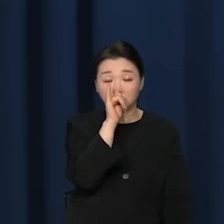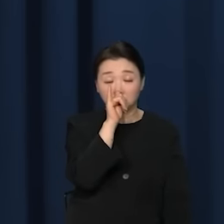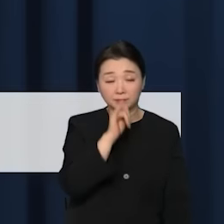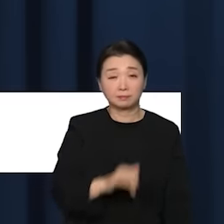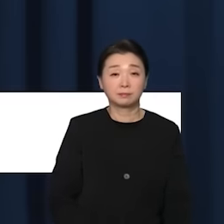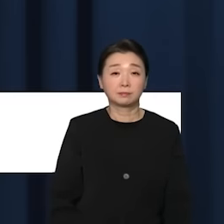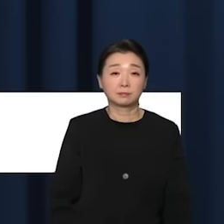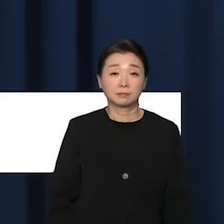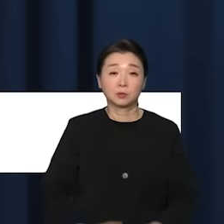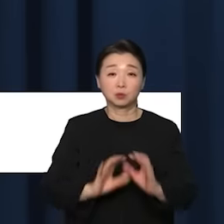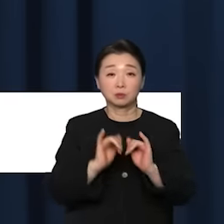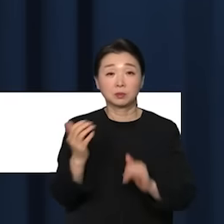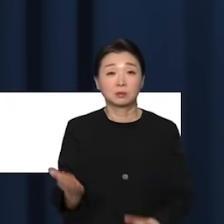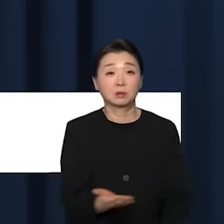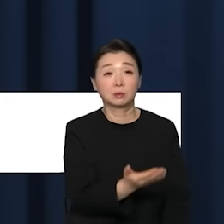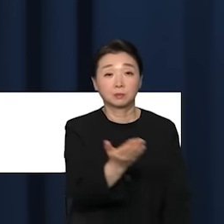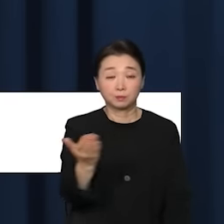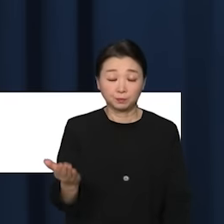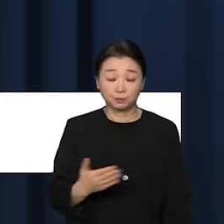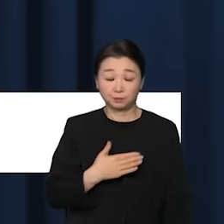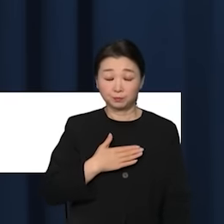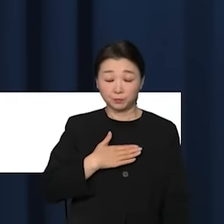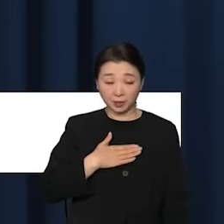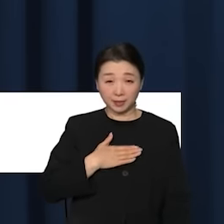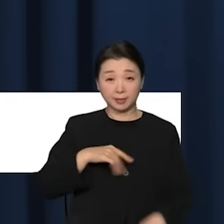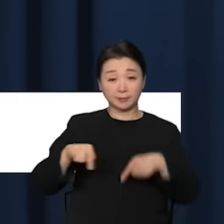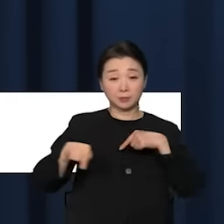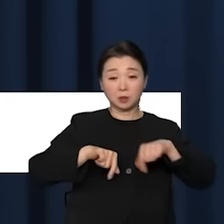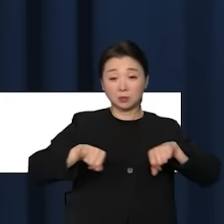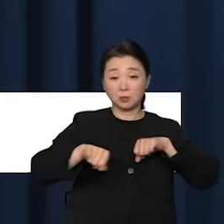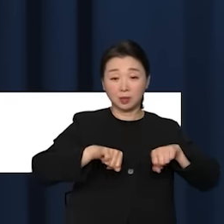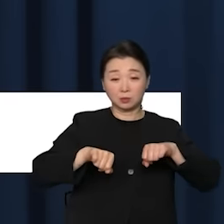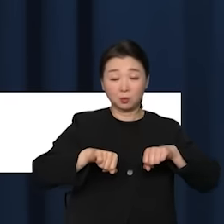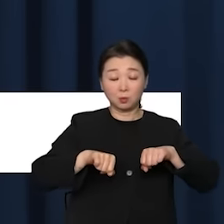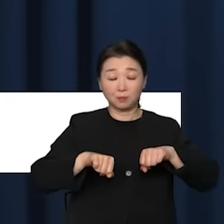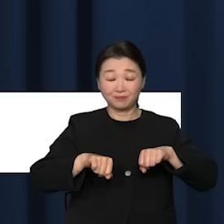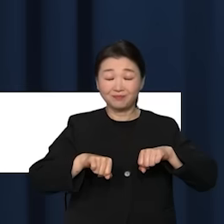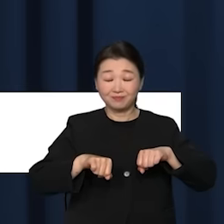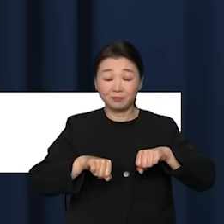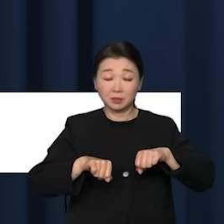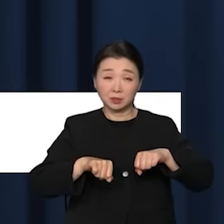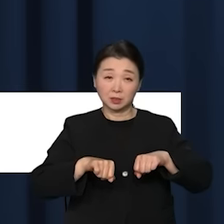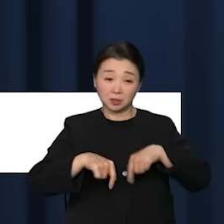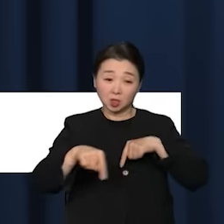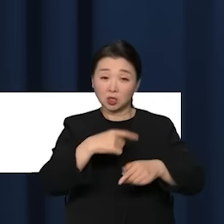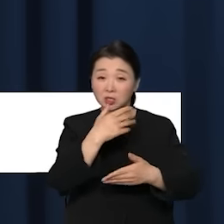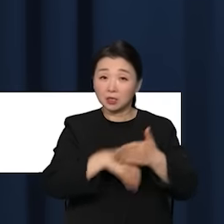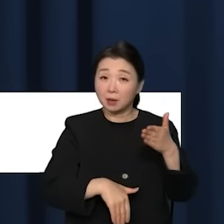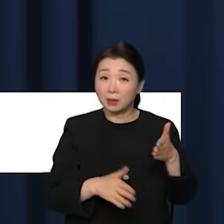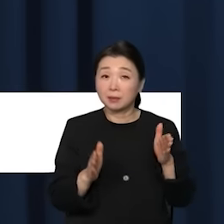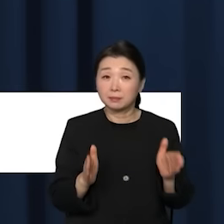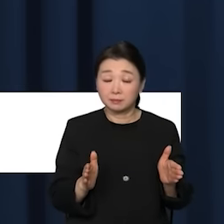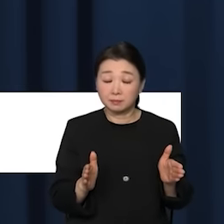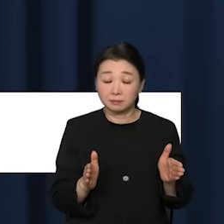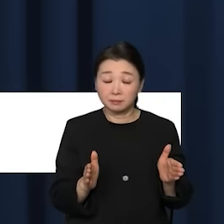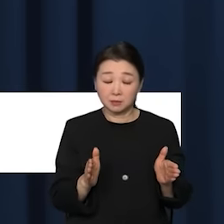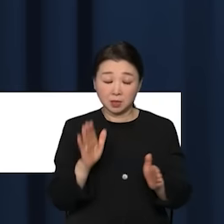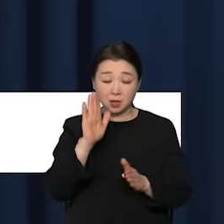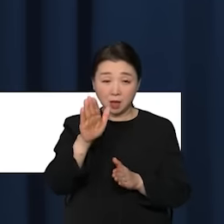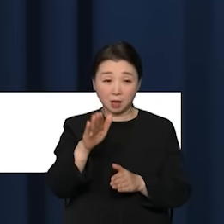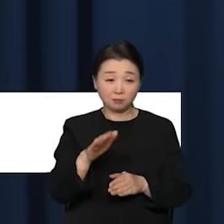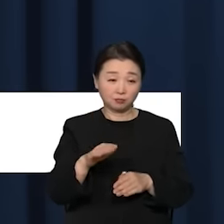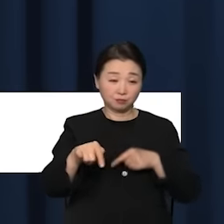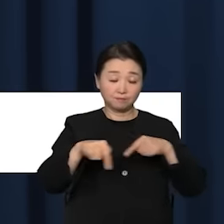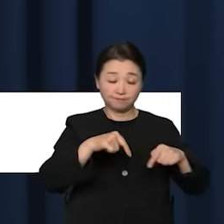여러분 저의 임기를 포함하여 앞으로의 전국 안정 방안은